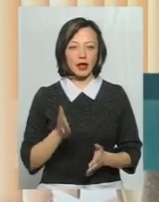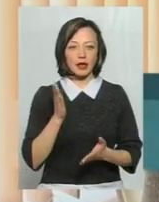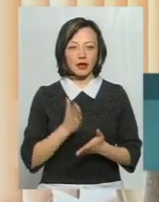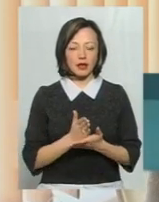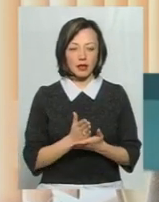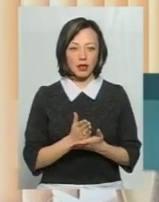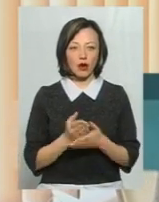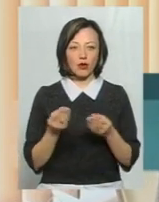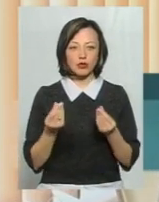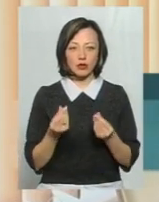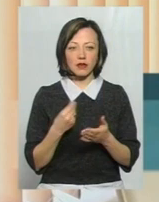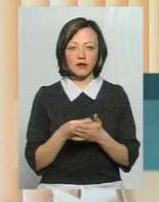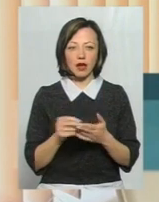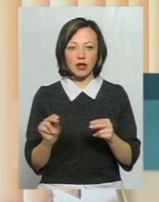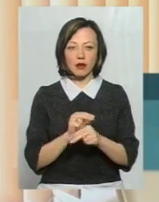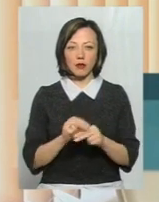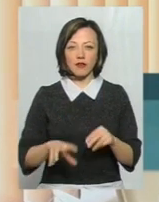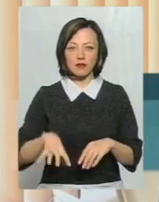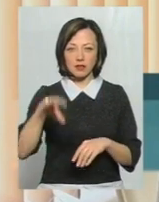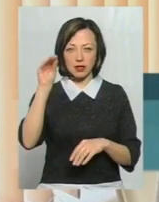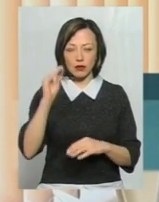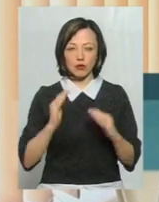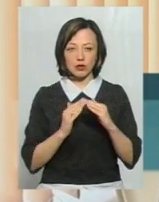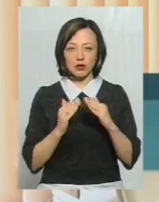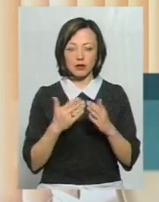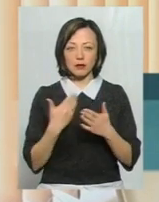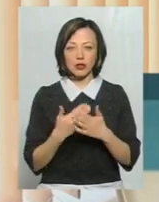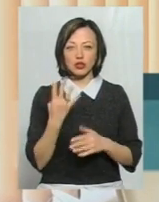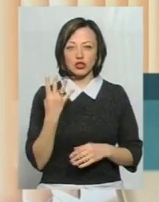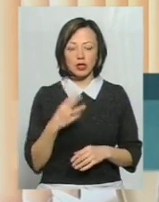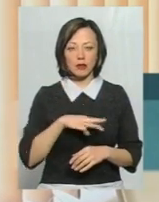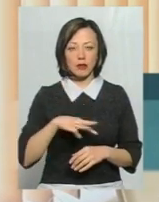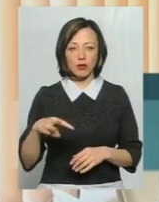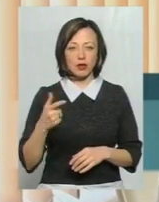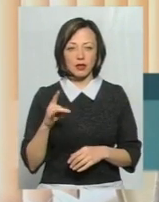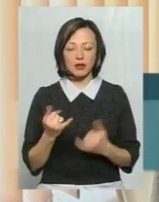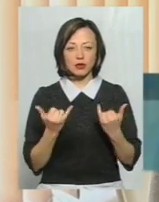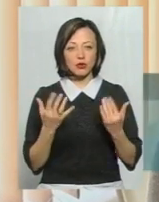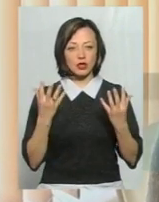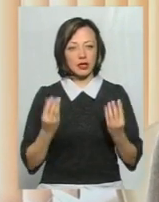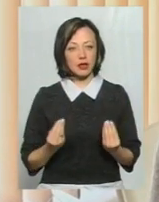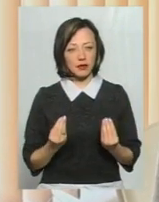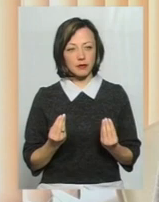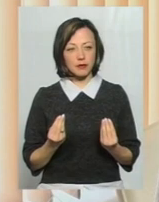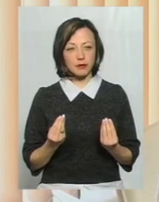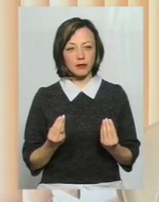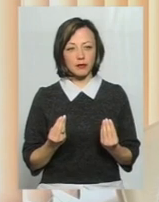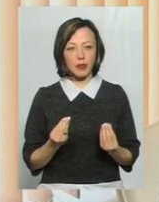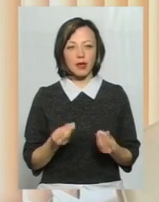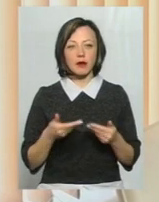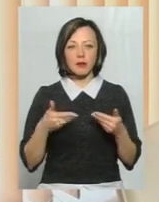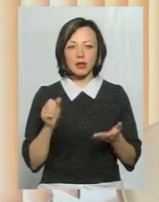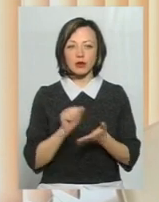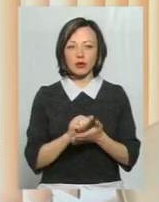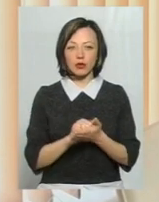вартість ремонту всієї будівлі, яка складає біля 4 мільйонів гривень. І на сьогоднішній день ми